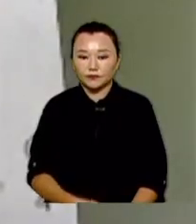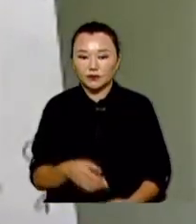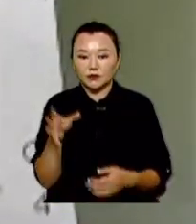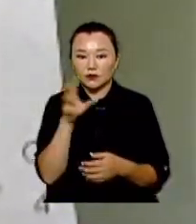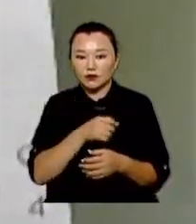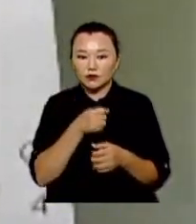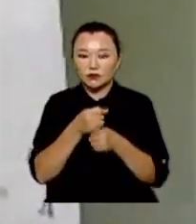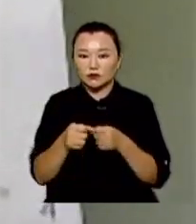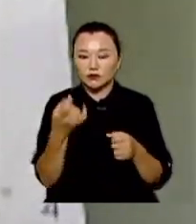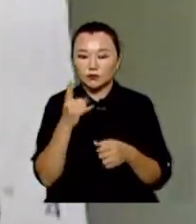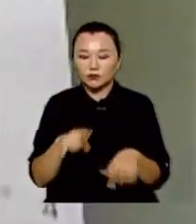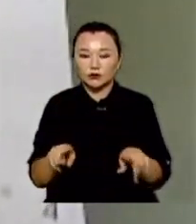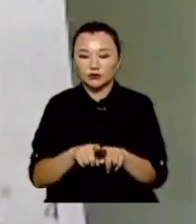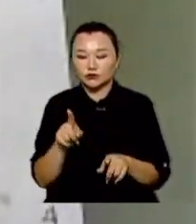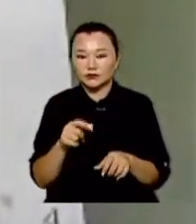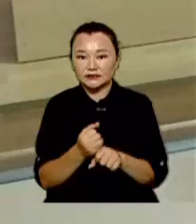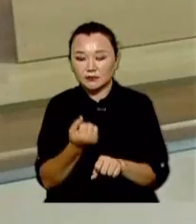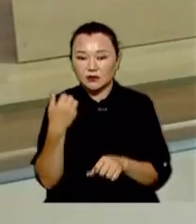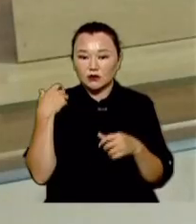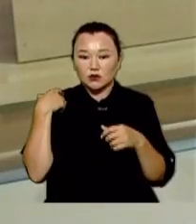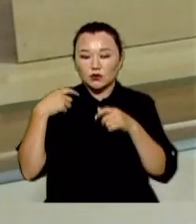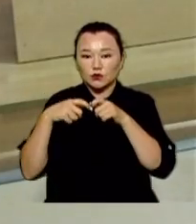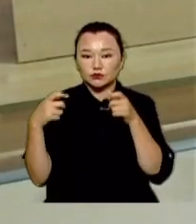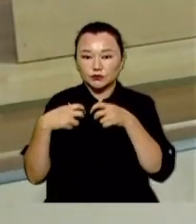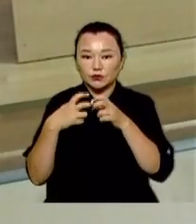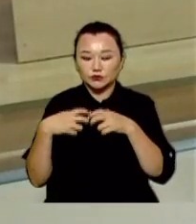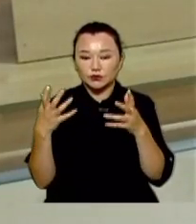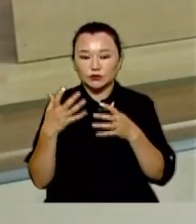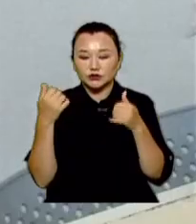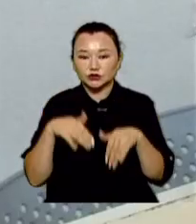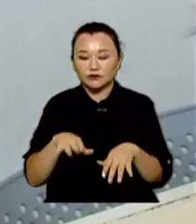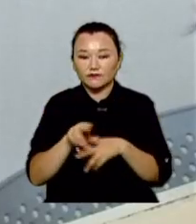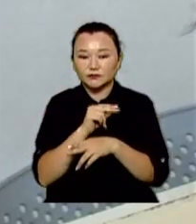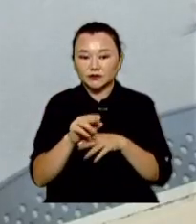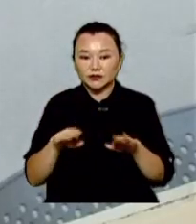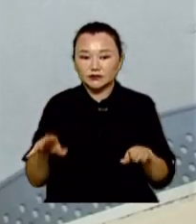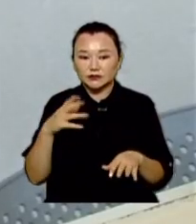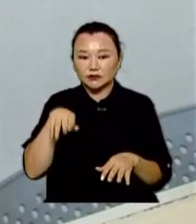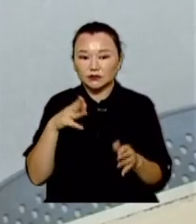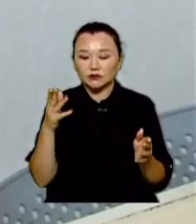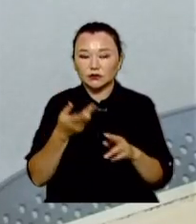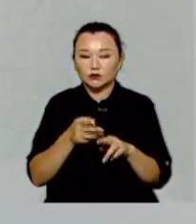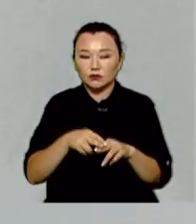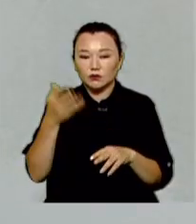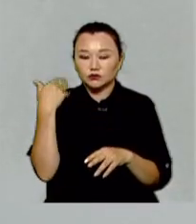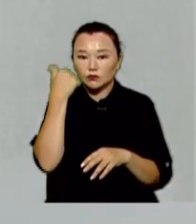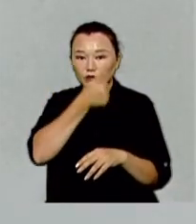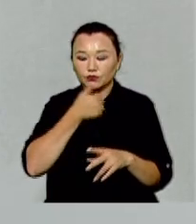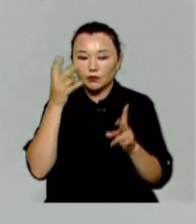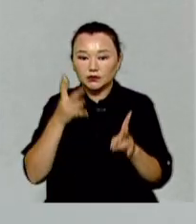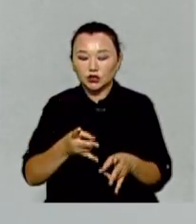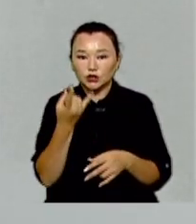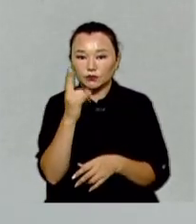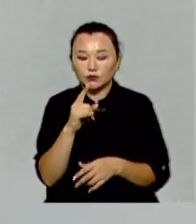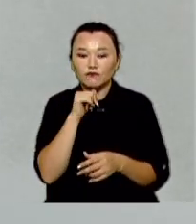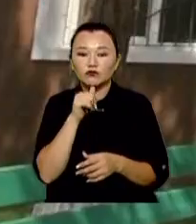Отдернула ребенка так, что тот сломал ключицу. Какой приговор вынесли воспитательницы детского сада, из-за которой в прошлом году пострадал ребенок